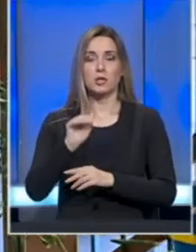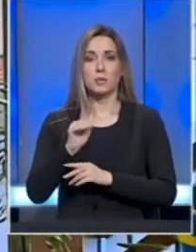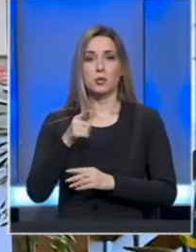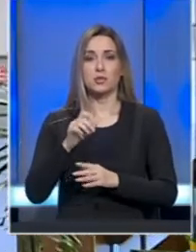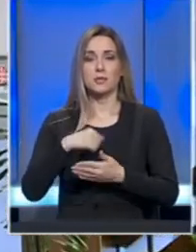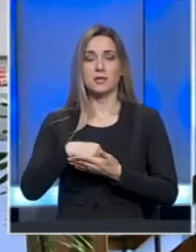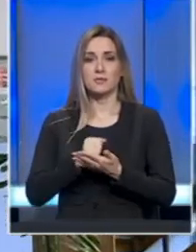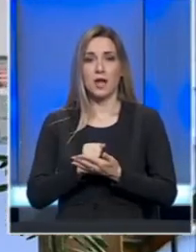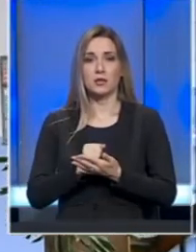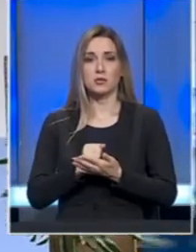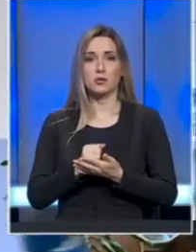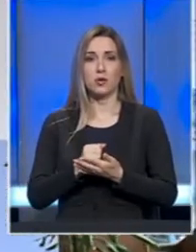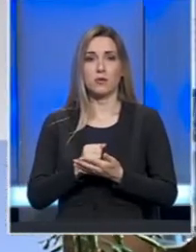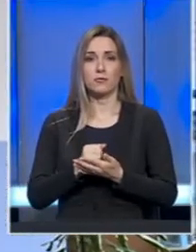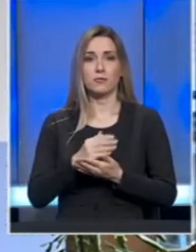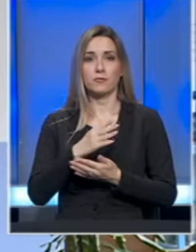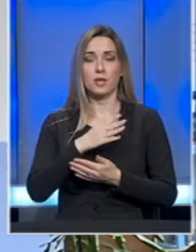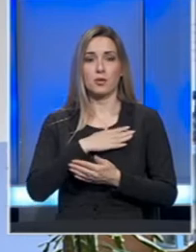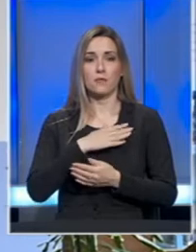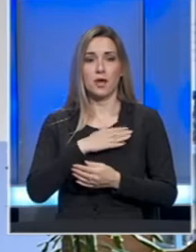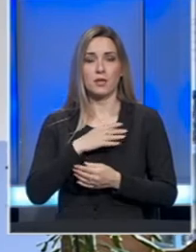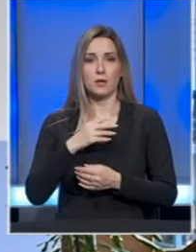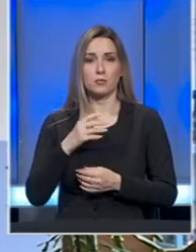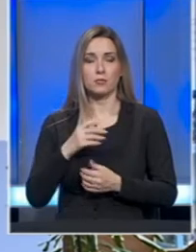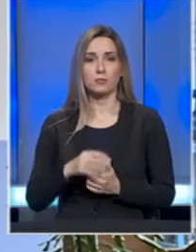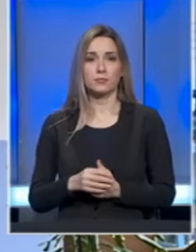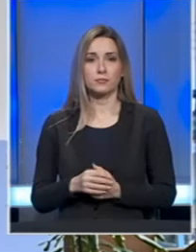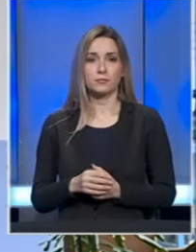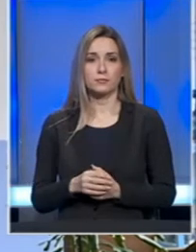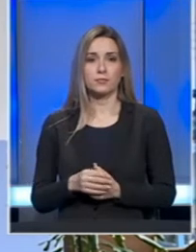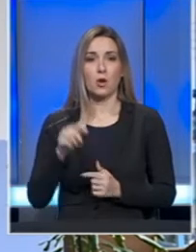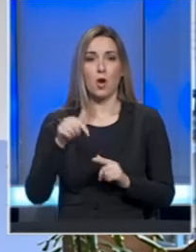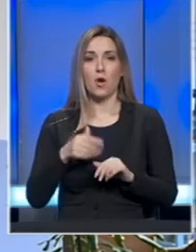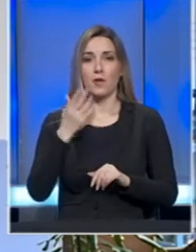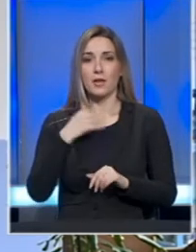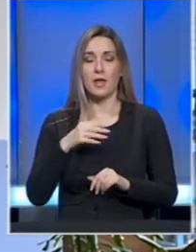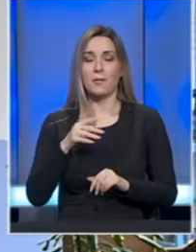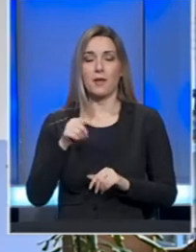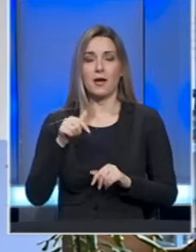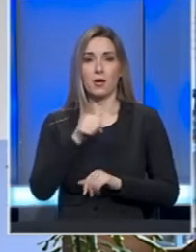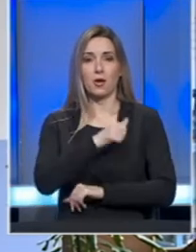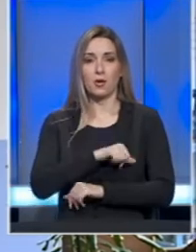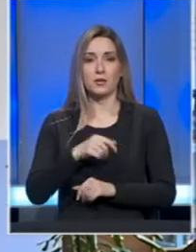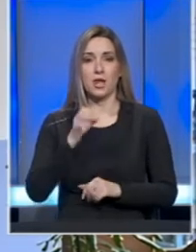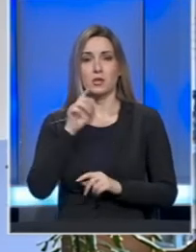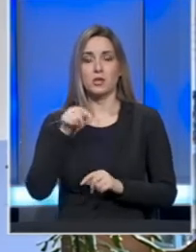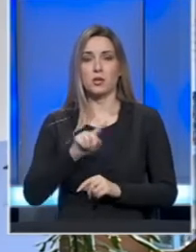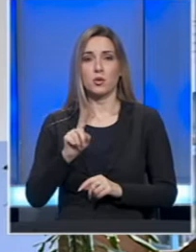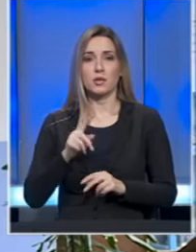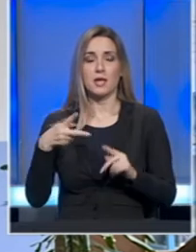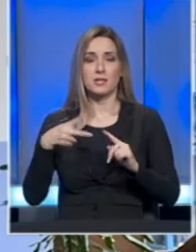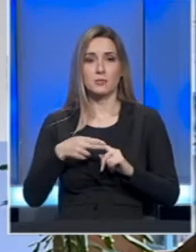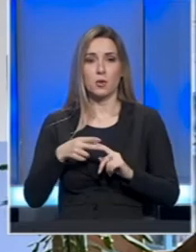zvanično vrednovanje učenika? Pa zvanično ove godine nema zbog situacije u kojoj jesmo. Međutim, ništa to nije sporno,